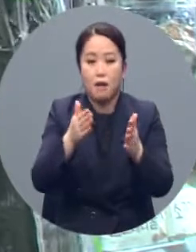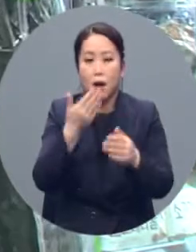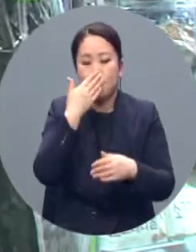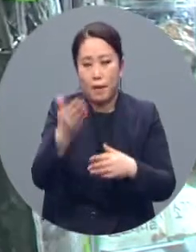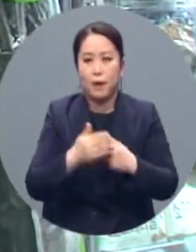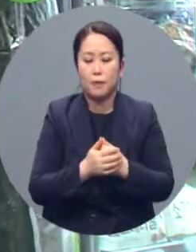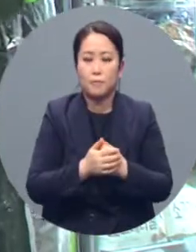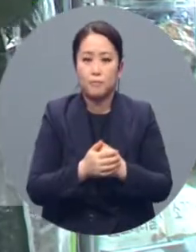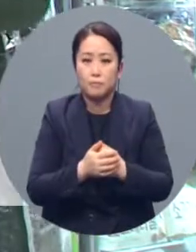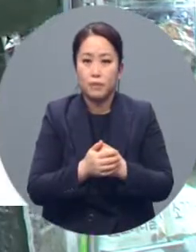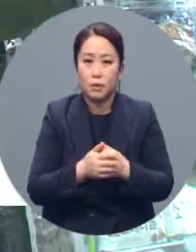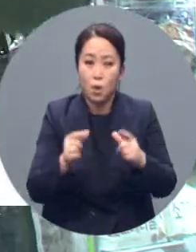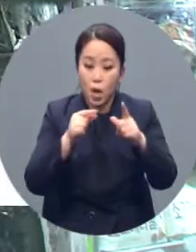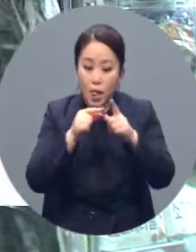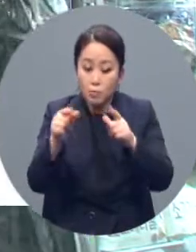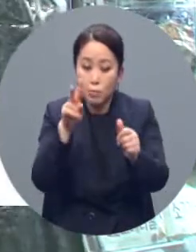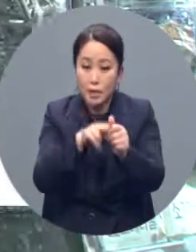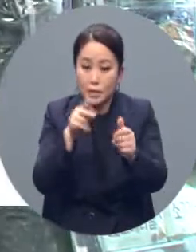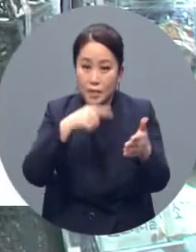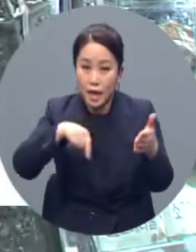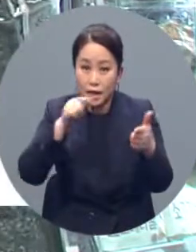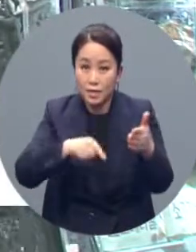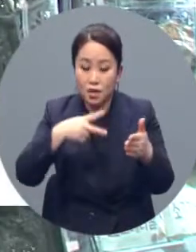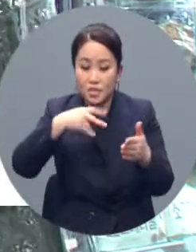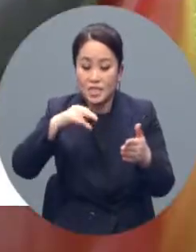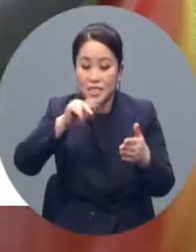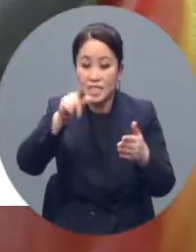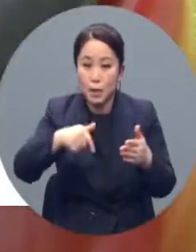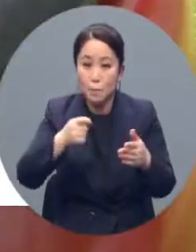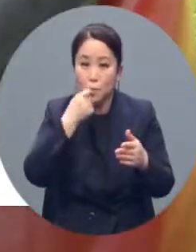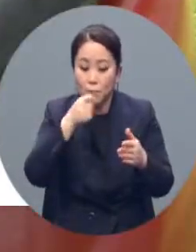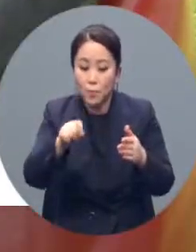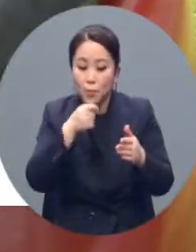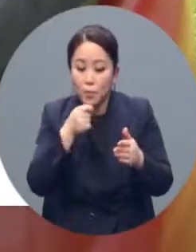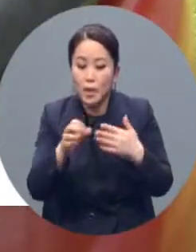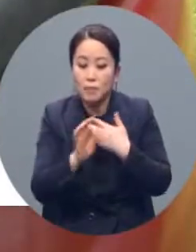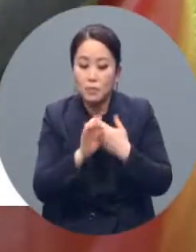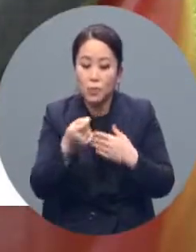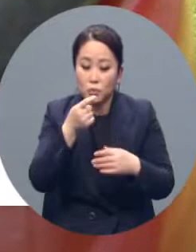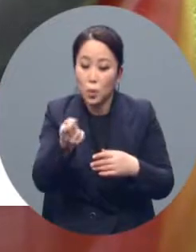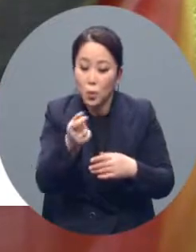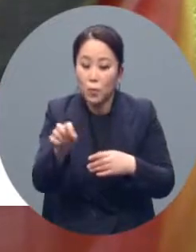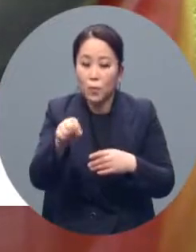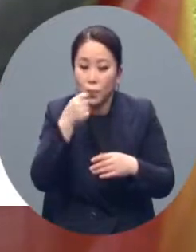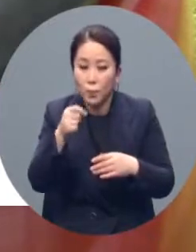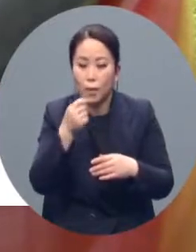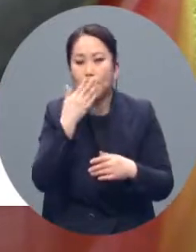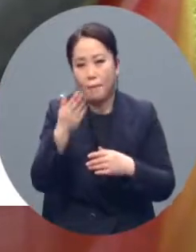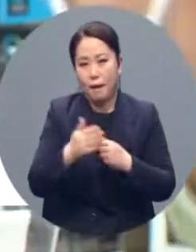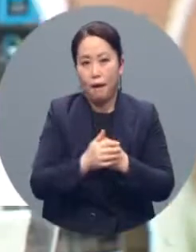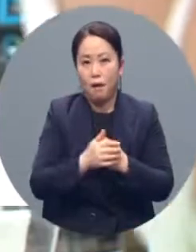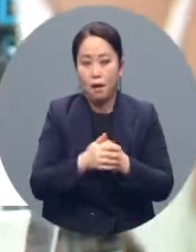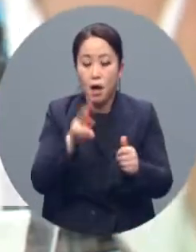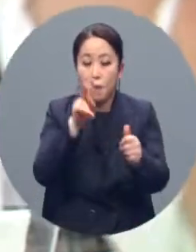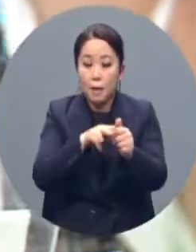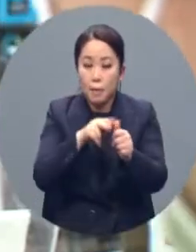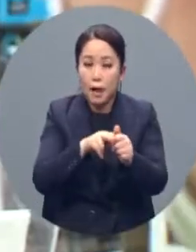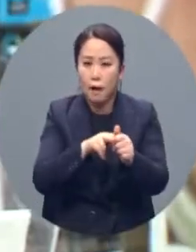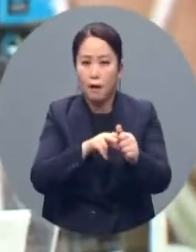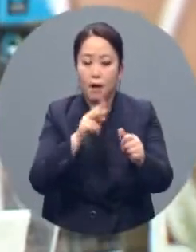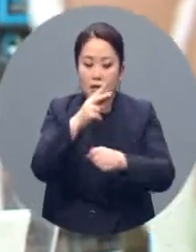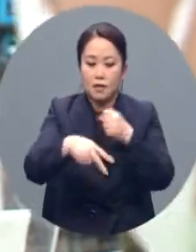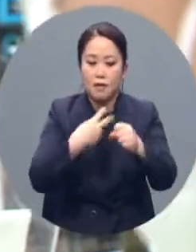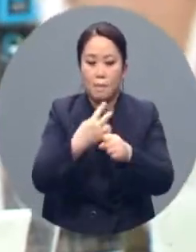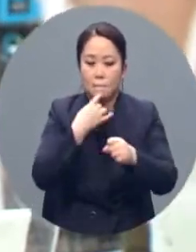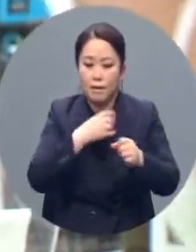일부 식료품점에 시식 코너도 부활했습니다. 유통업계는 2년 만에 활기를 되찾기 시작했다며